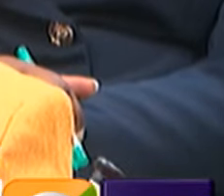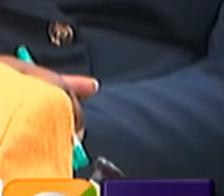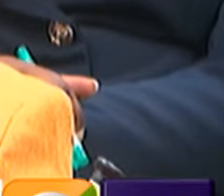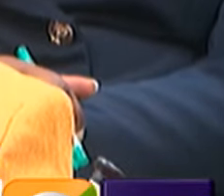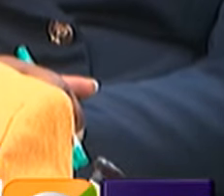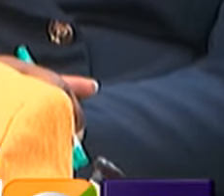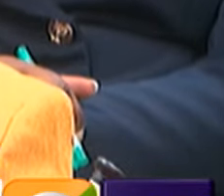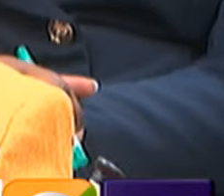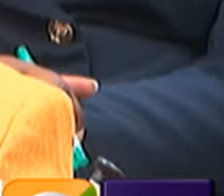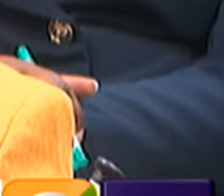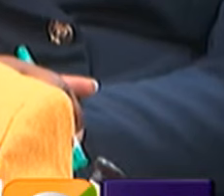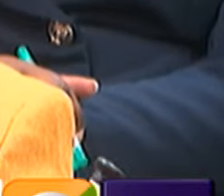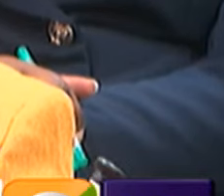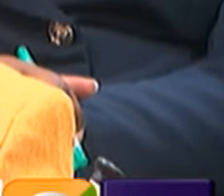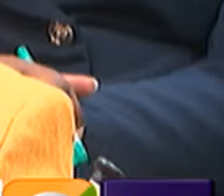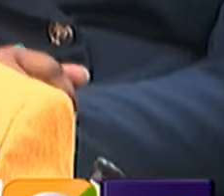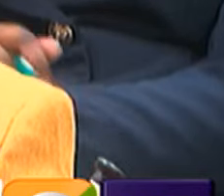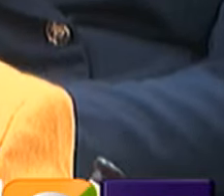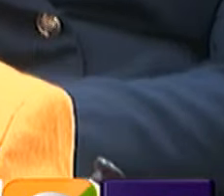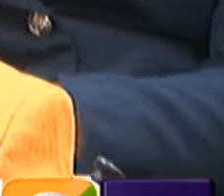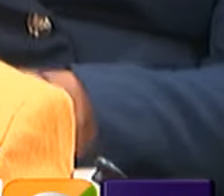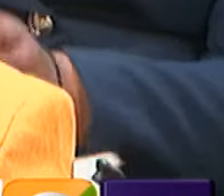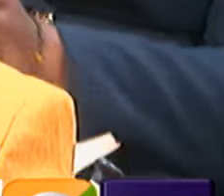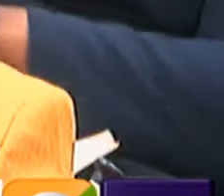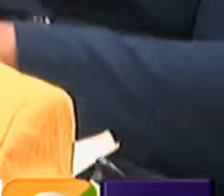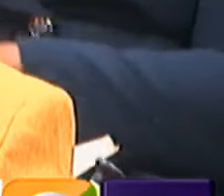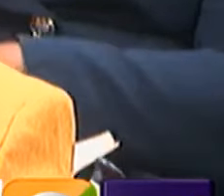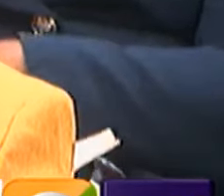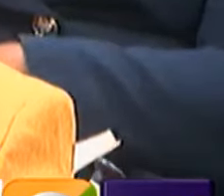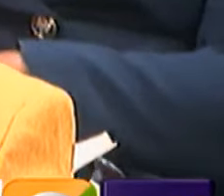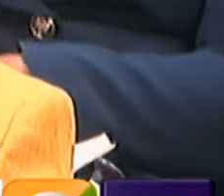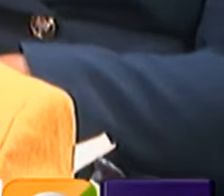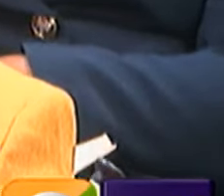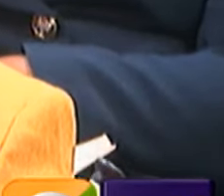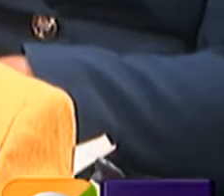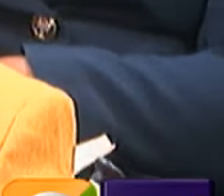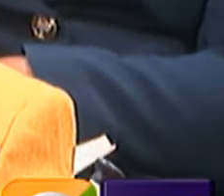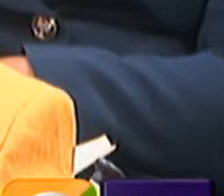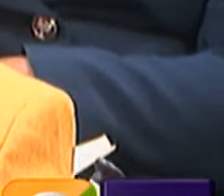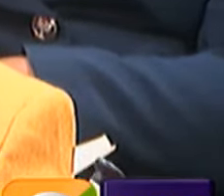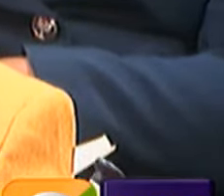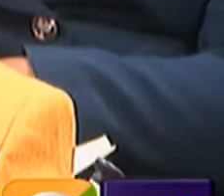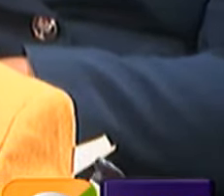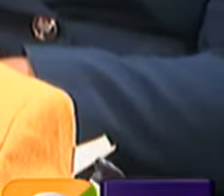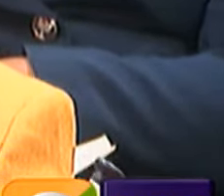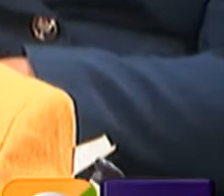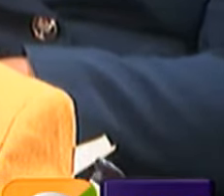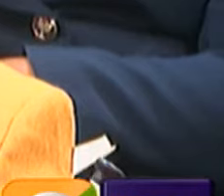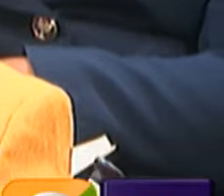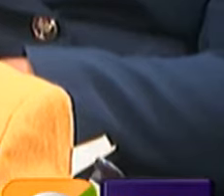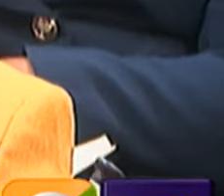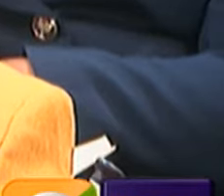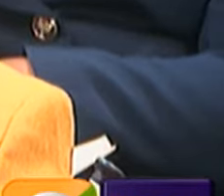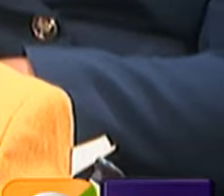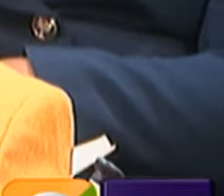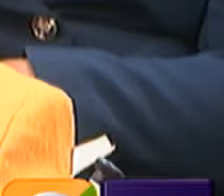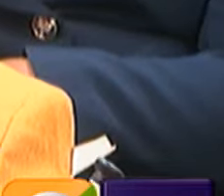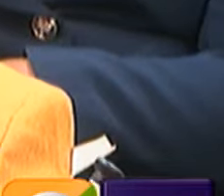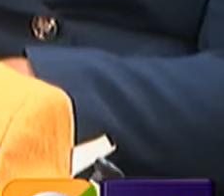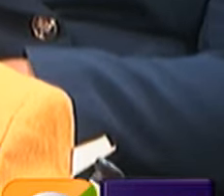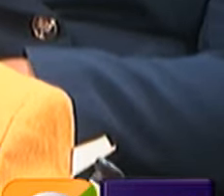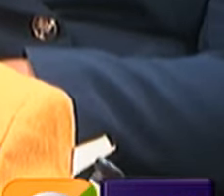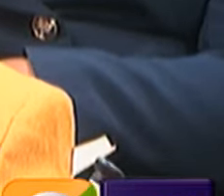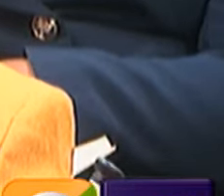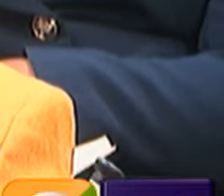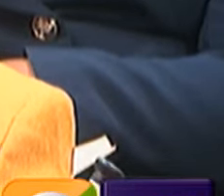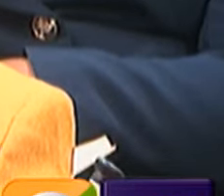ilikuwa inakununulia, for example, kitu ambacho ungenunua 1992 Moi akiwa president. Na tunajua hilo